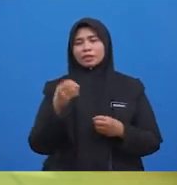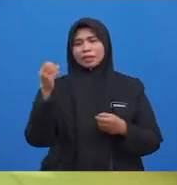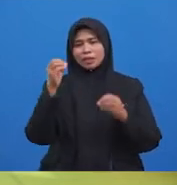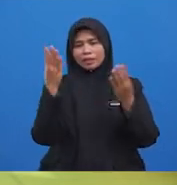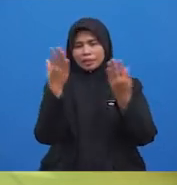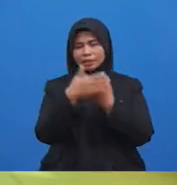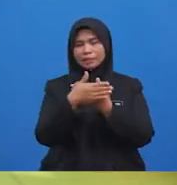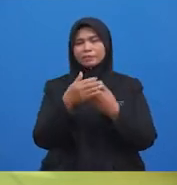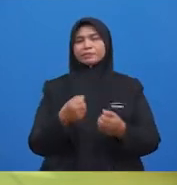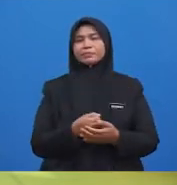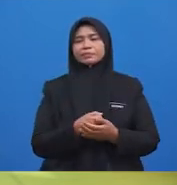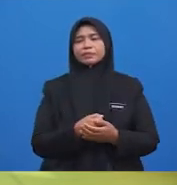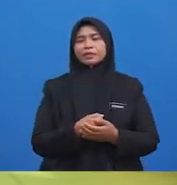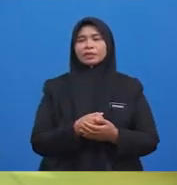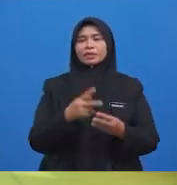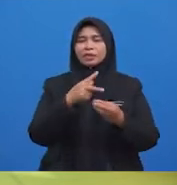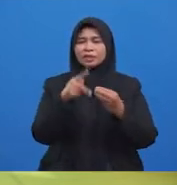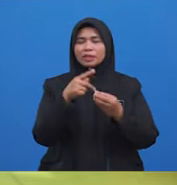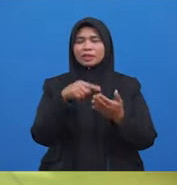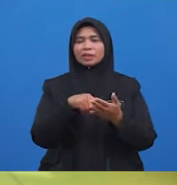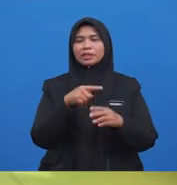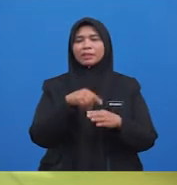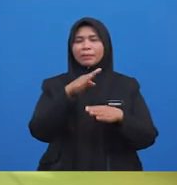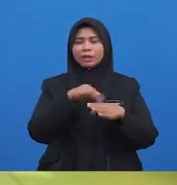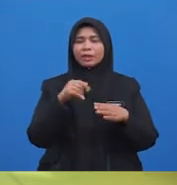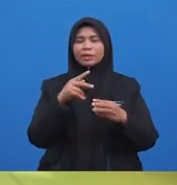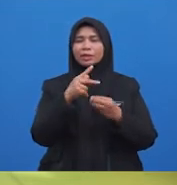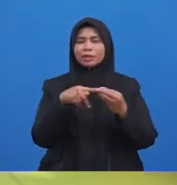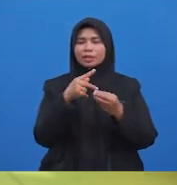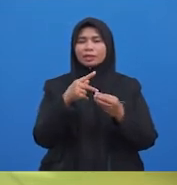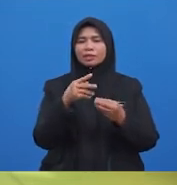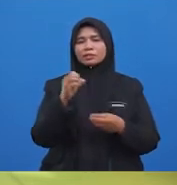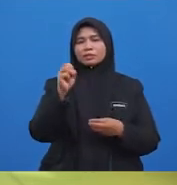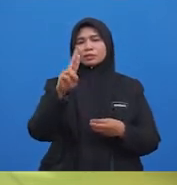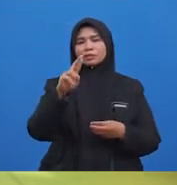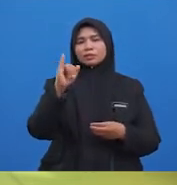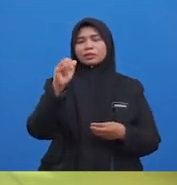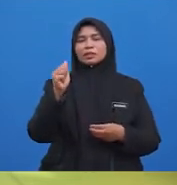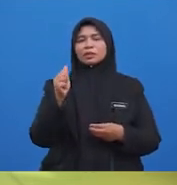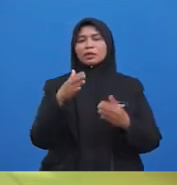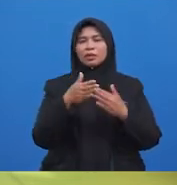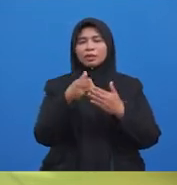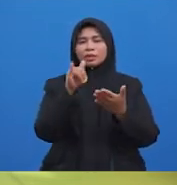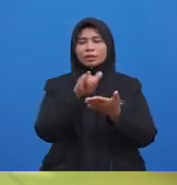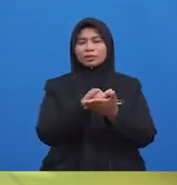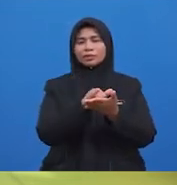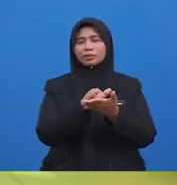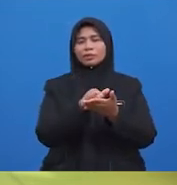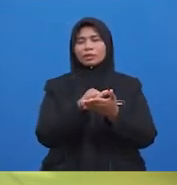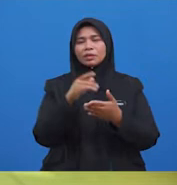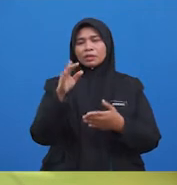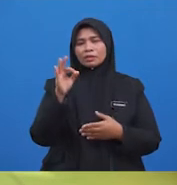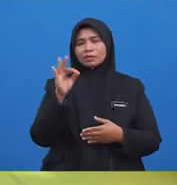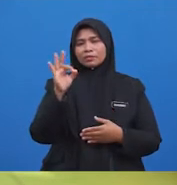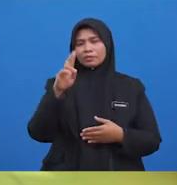tahun Guitarra ini dipanggil gitaran Surya oleh itu